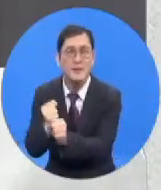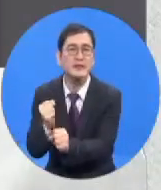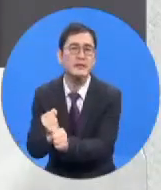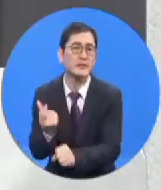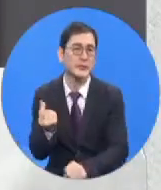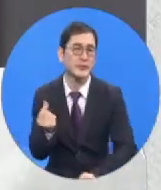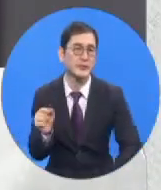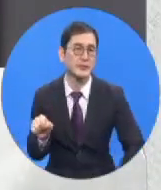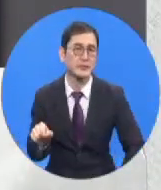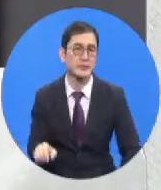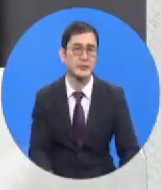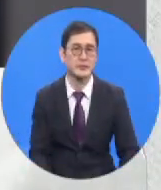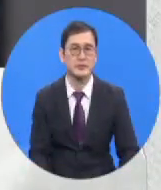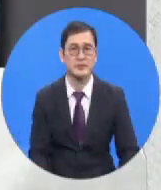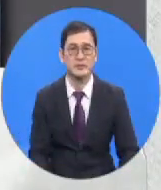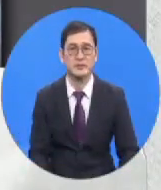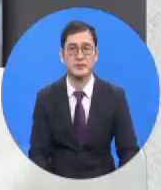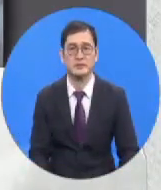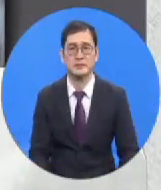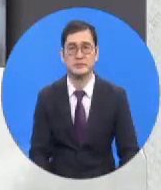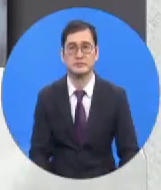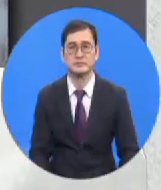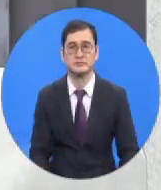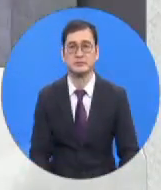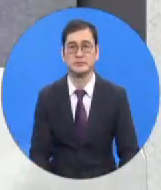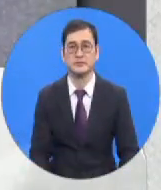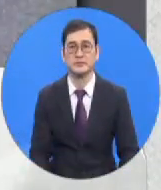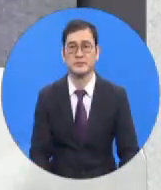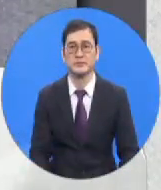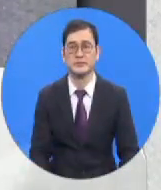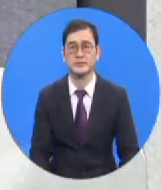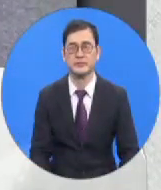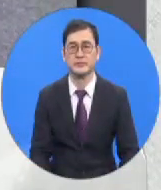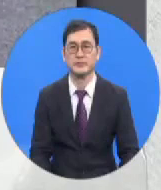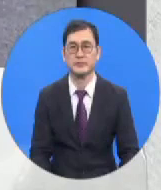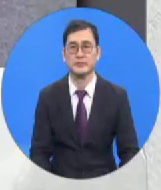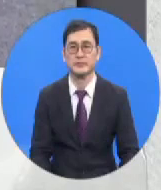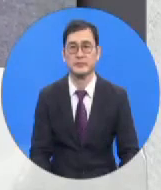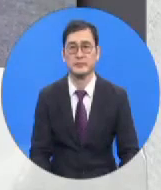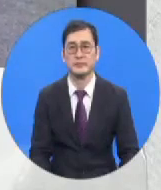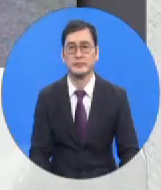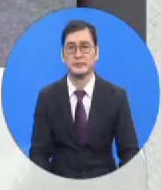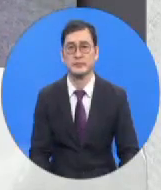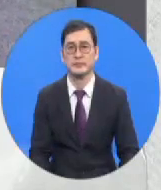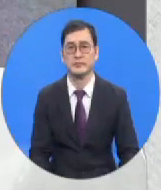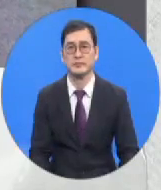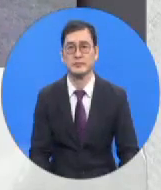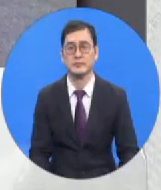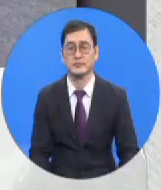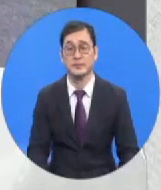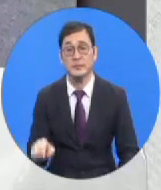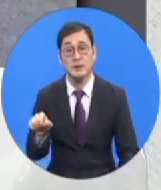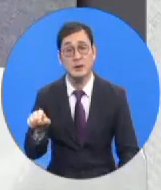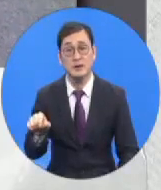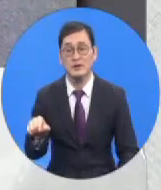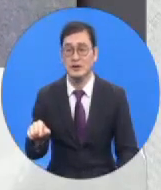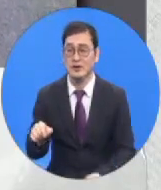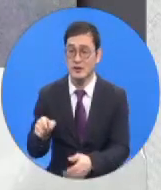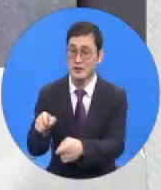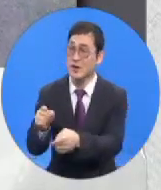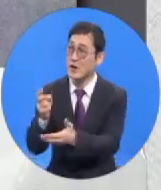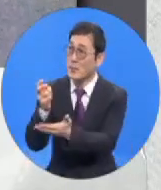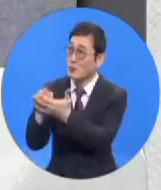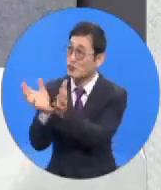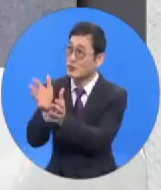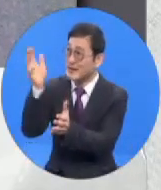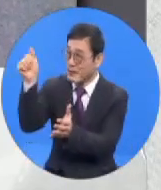긴급하게 된 거기 때문에 이걸 사후적으로 수습하는 과정이 필요하거든요. 그러니까 6시간 이내에 법무부 장관한테 승인을 받아야 돼요.